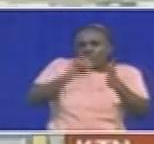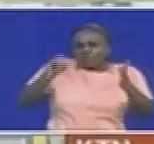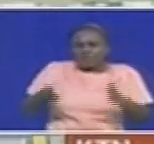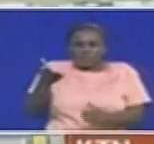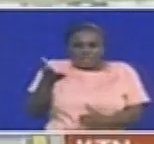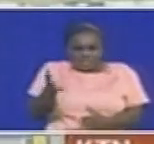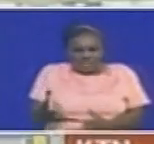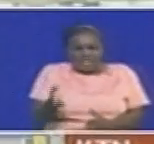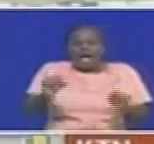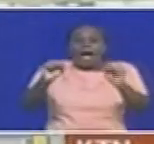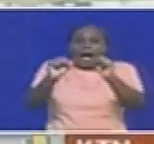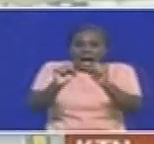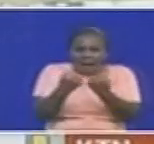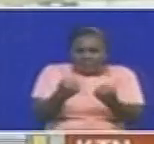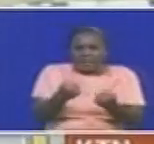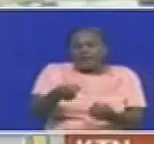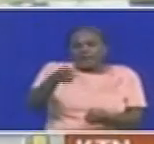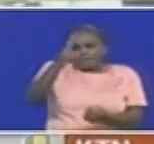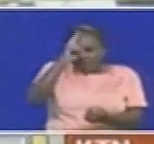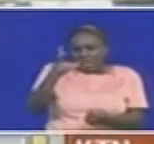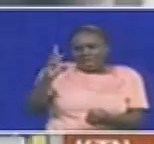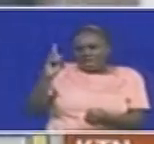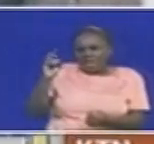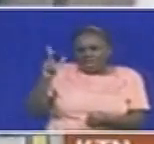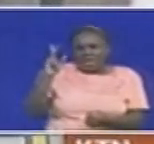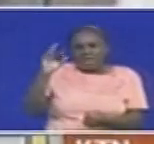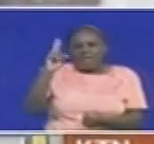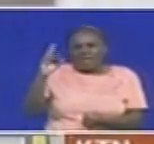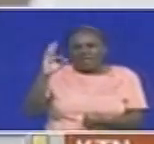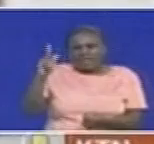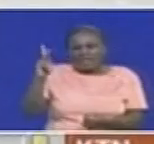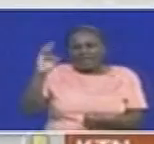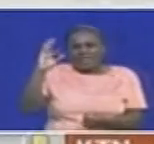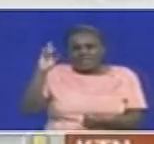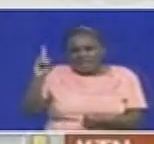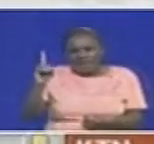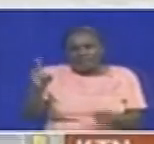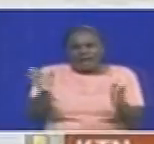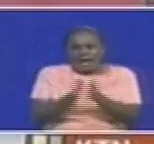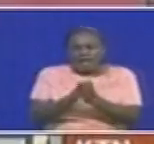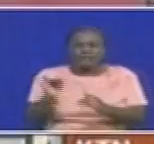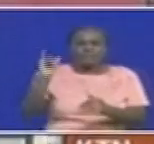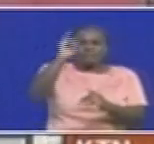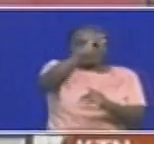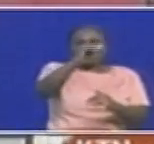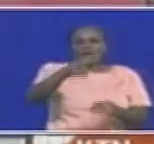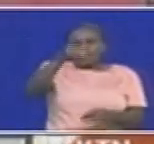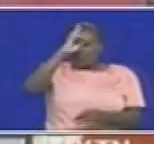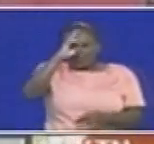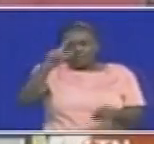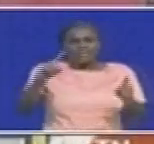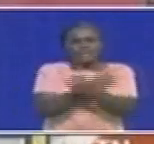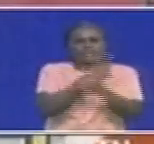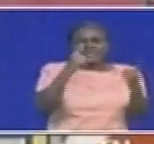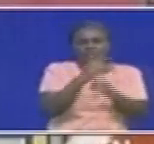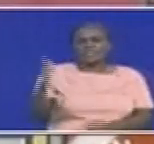hizi ilitekelezwa na maafisa wa FBI, jeshi la maji Kenya na wataalam wa mabomu kutoka vikosi mbalimbali vya